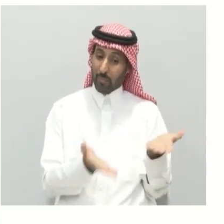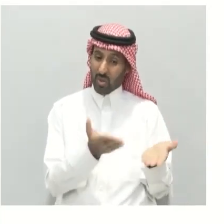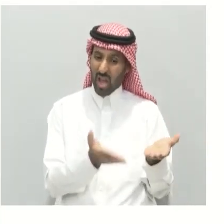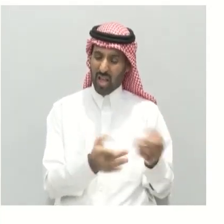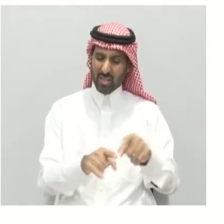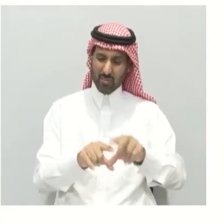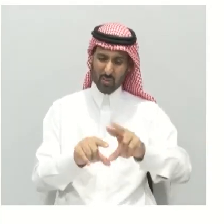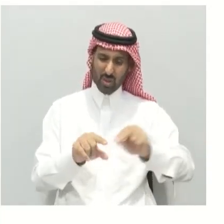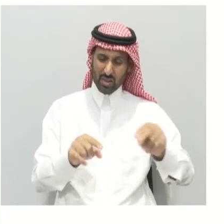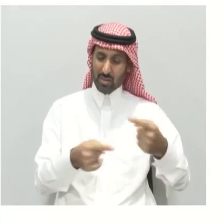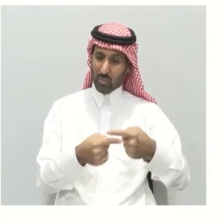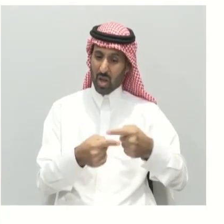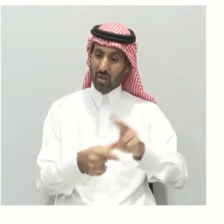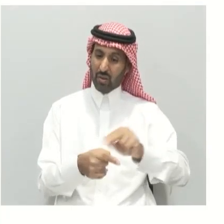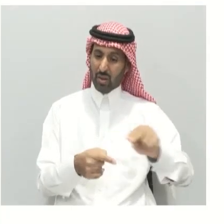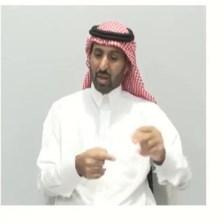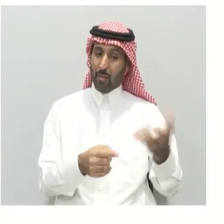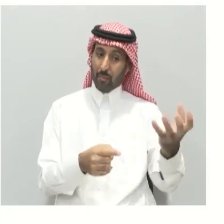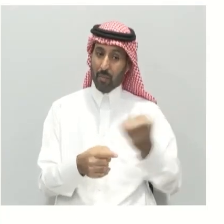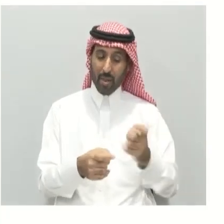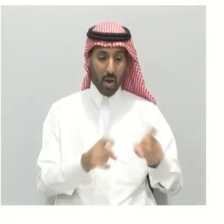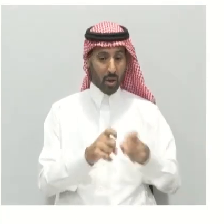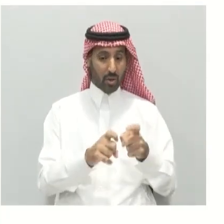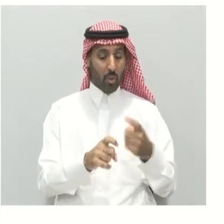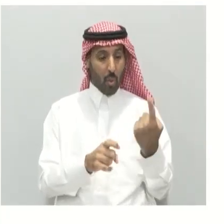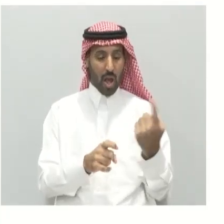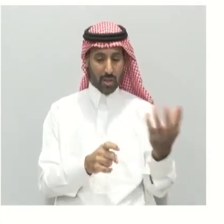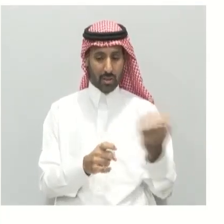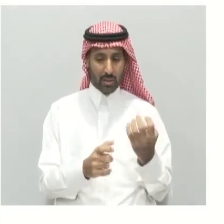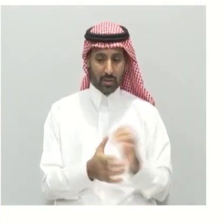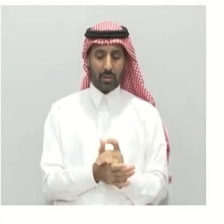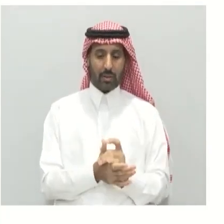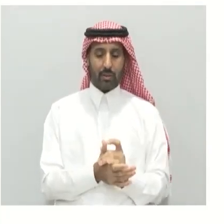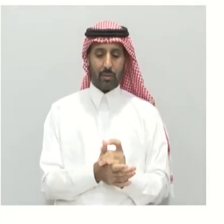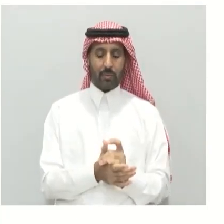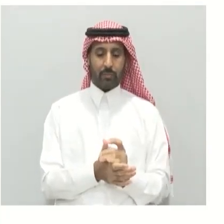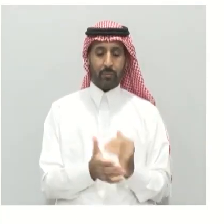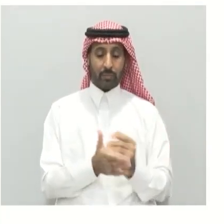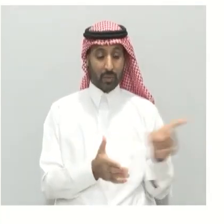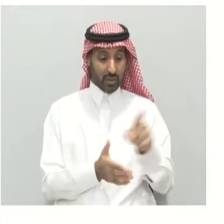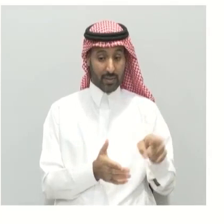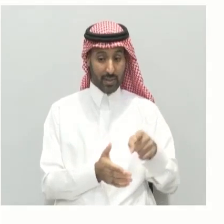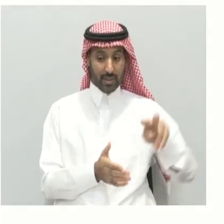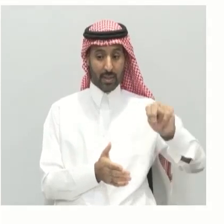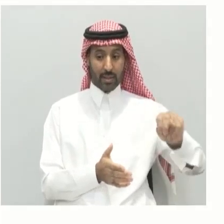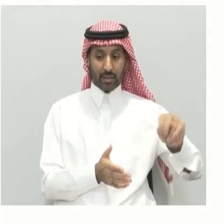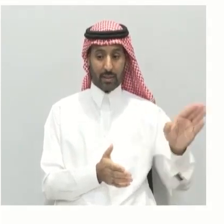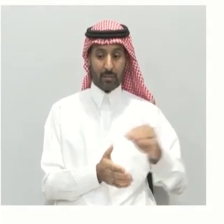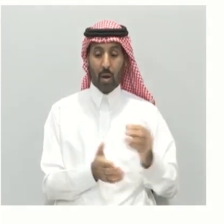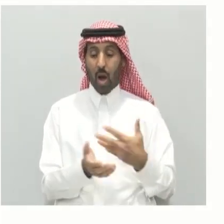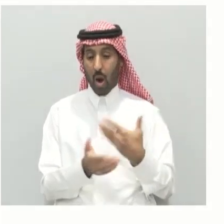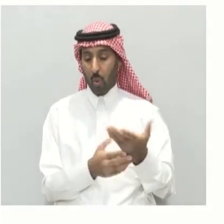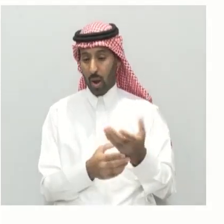الى متعادل معناته انه كسب الكترون واحد بينما الزد ان من